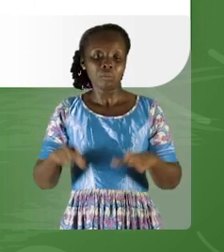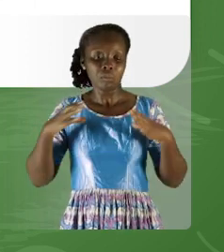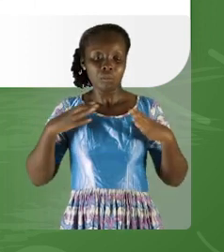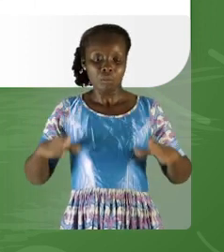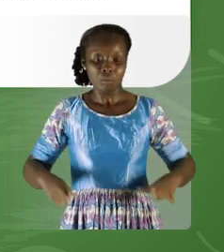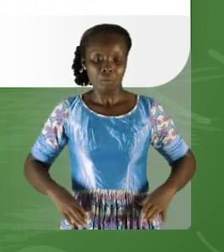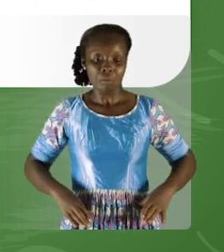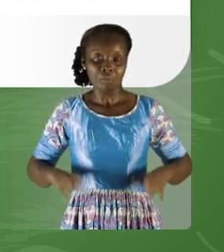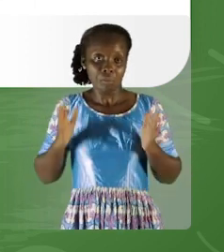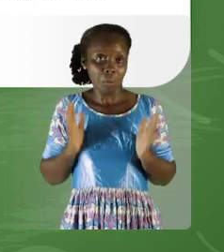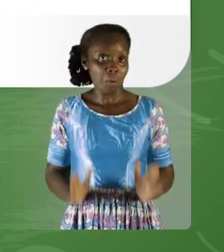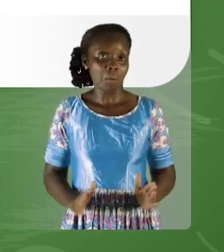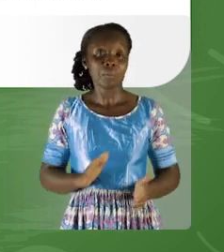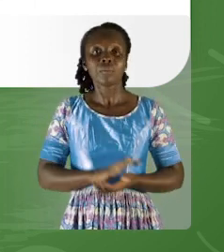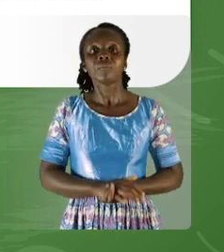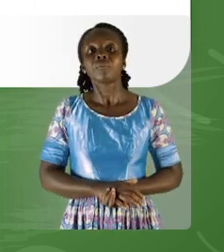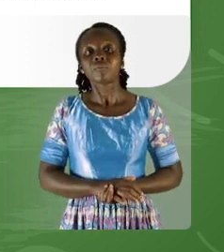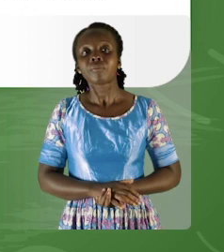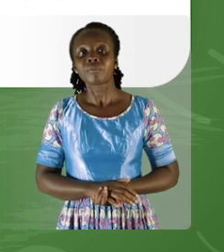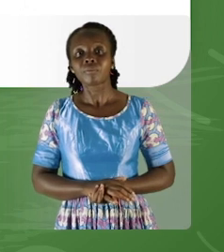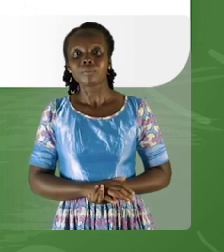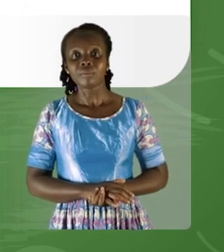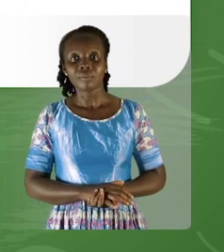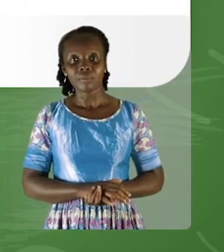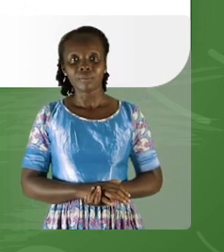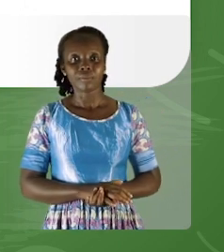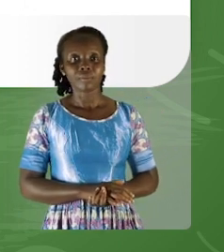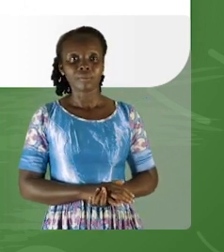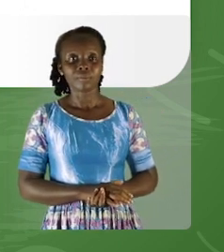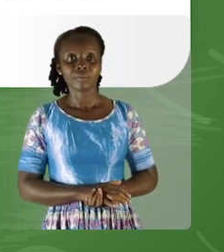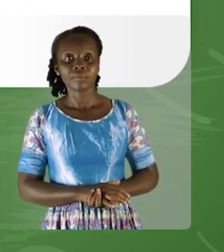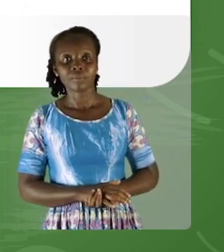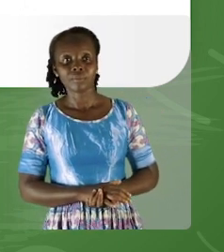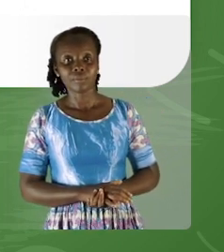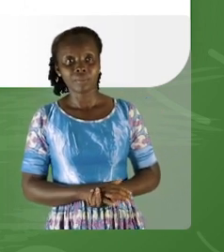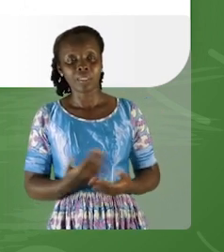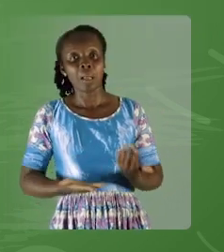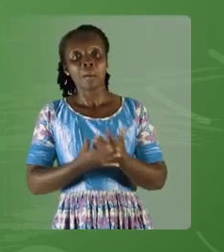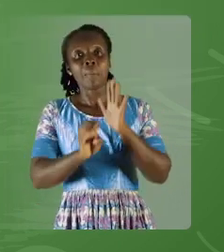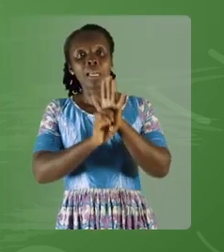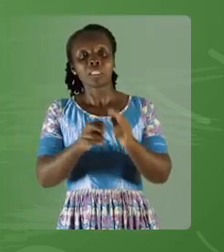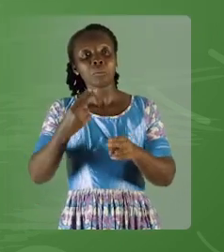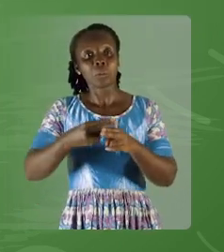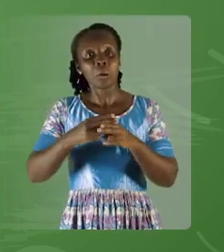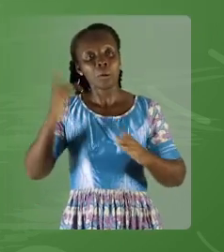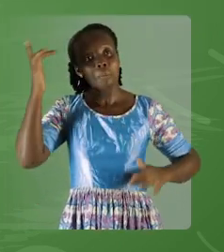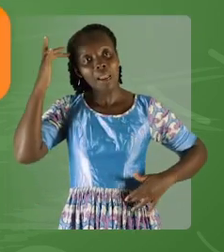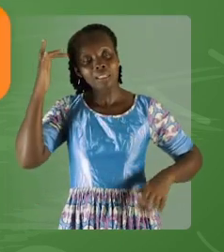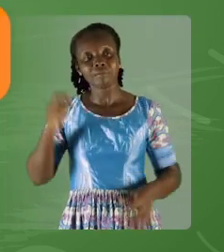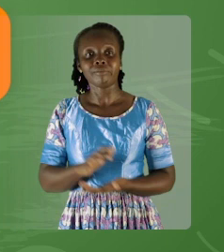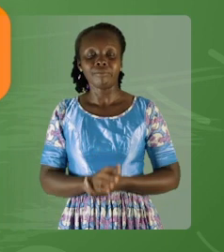dans l'organisme hôte, c'est-à-dire dans le corps humain. Nous pouvons